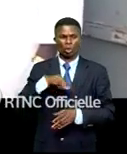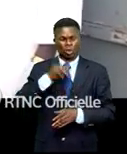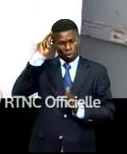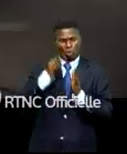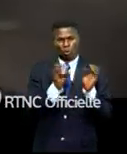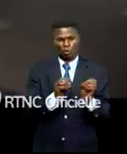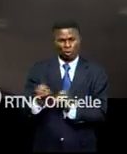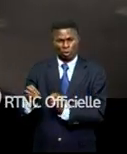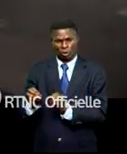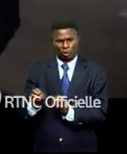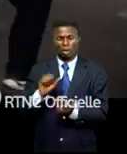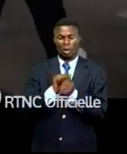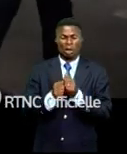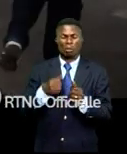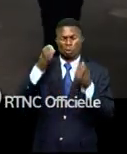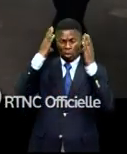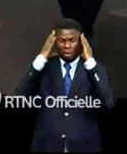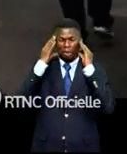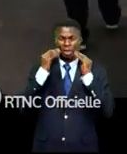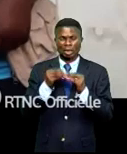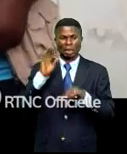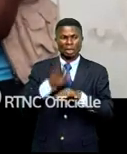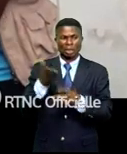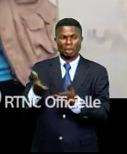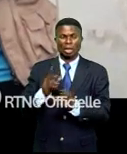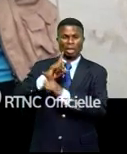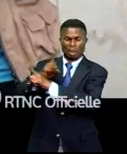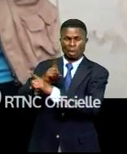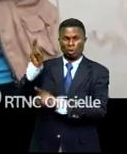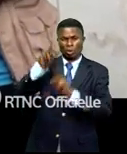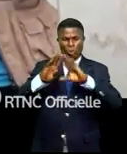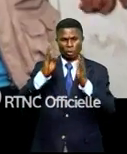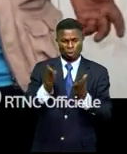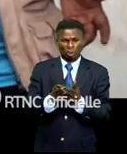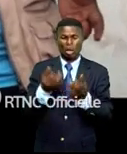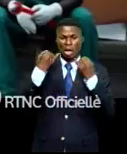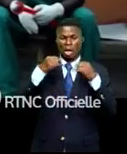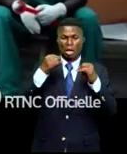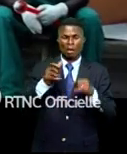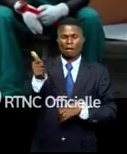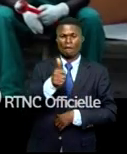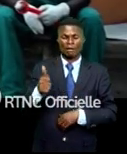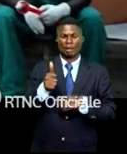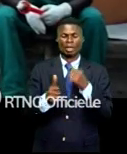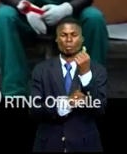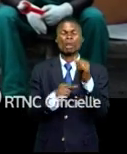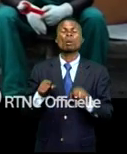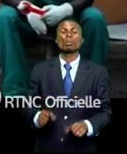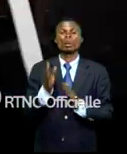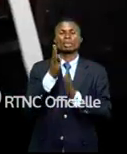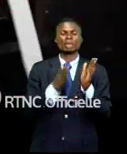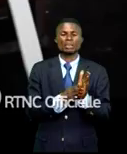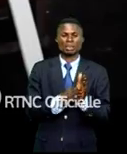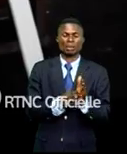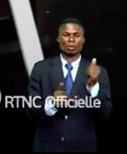gouverneurs pour cette circonstance douloureuse. Sur place, la protection civile renseigne parmi les 21 corps, 19